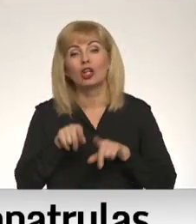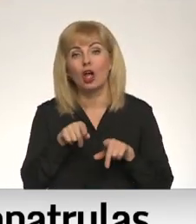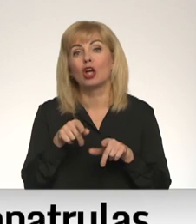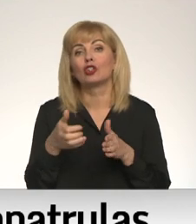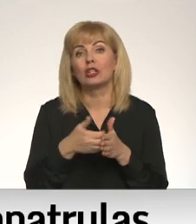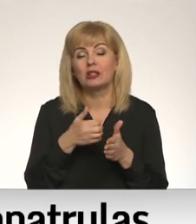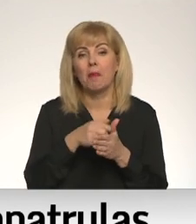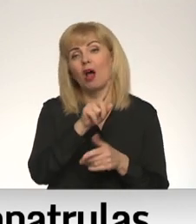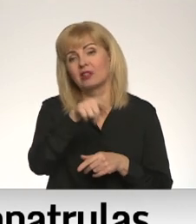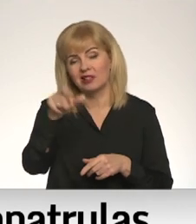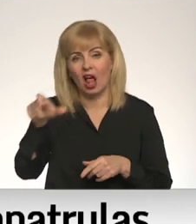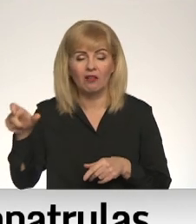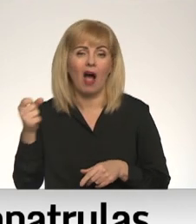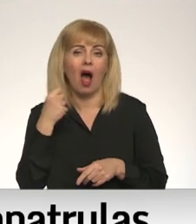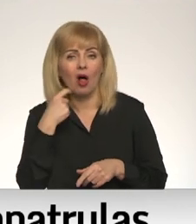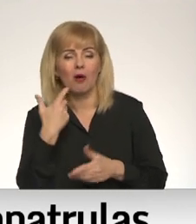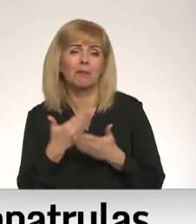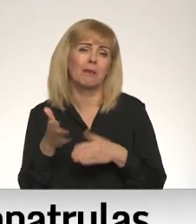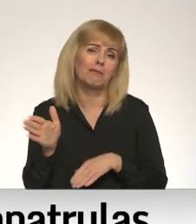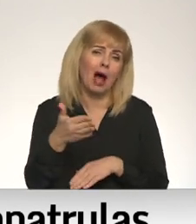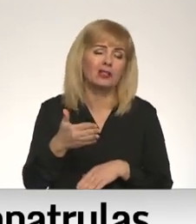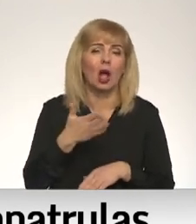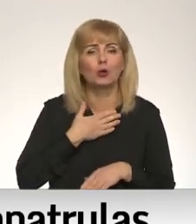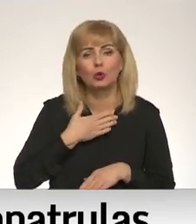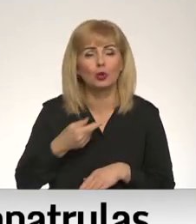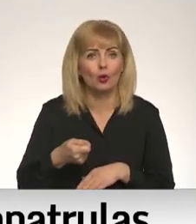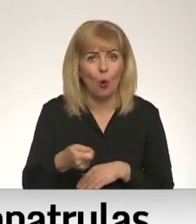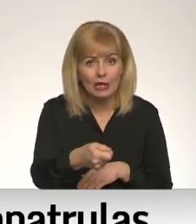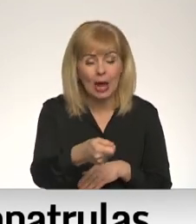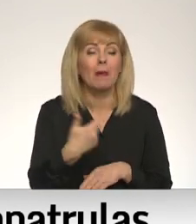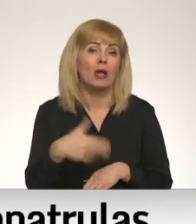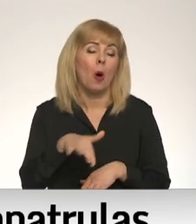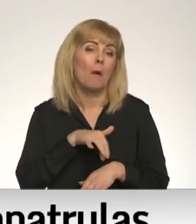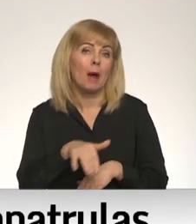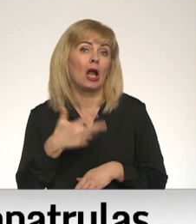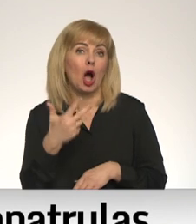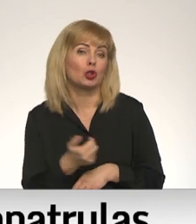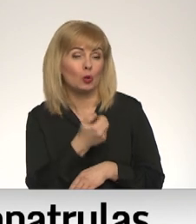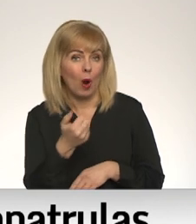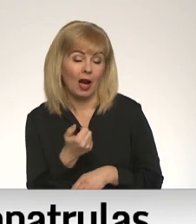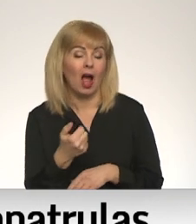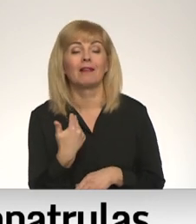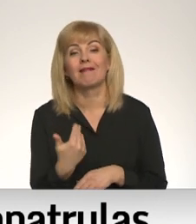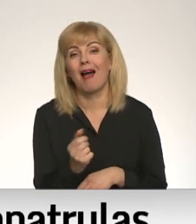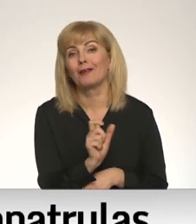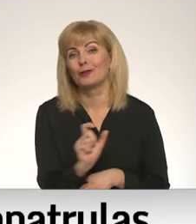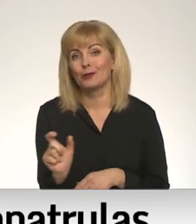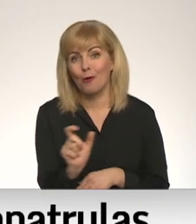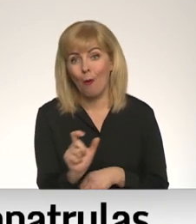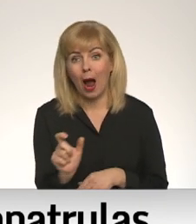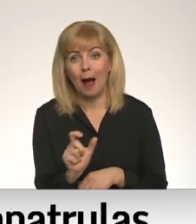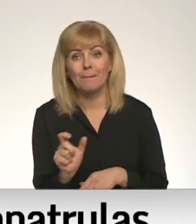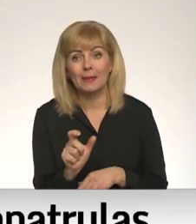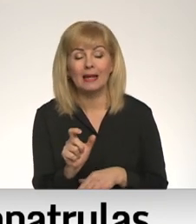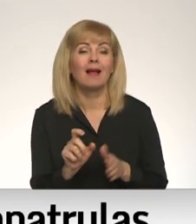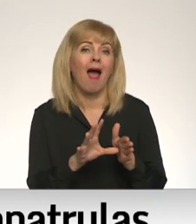lietots alkohols, pastaigas ar suņiem un tā tālāk. Ir pagājuši 8 gadi un šobrīd ir tā, ka tos